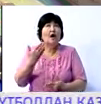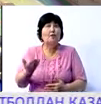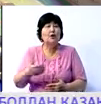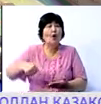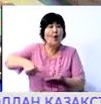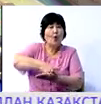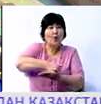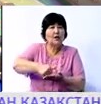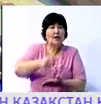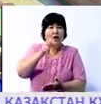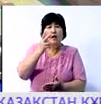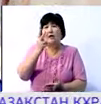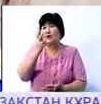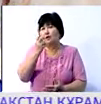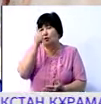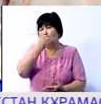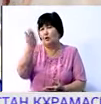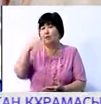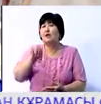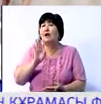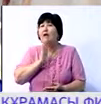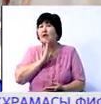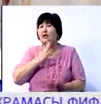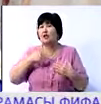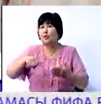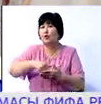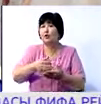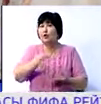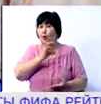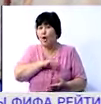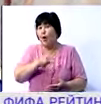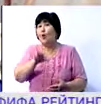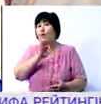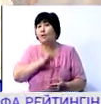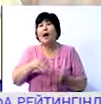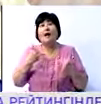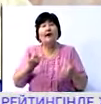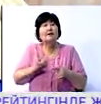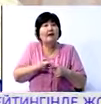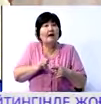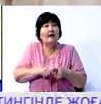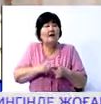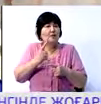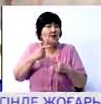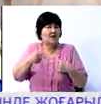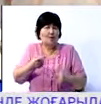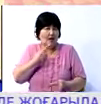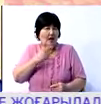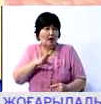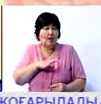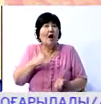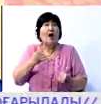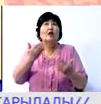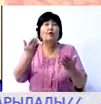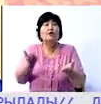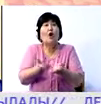өтекті 2 ғасыр бұрын әйелдер киімдерін өтектеу үшін қолданған. Алайда оны пайдалану қазірге қарағанда біршама қиын болған. Ал